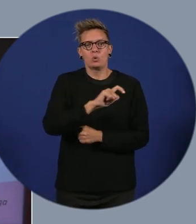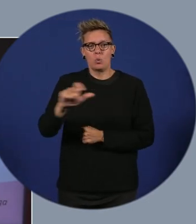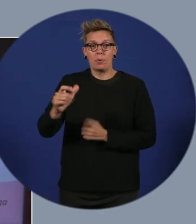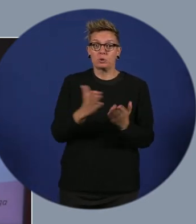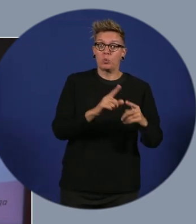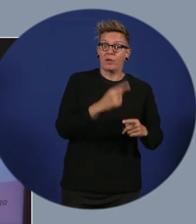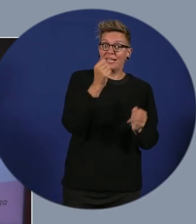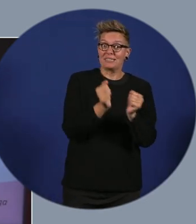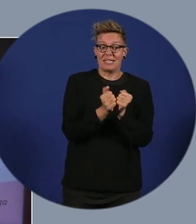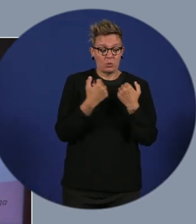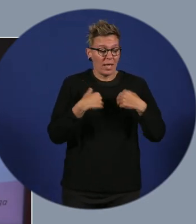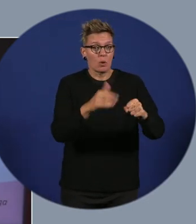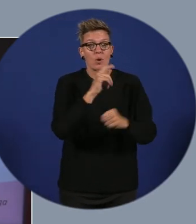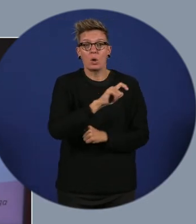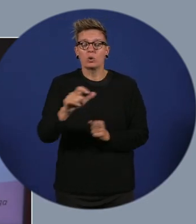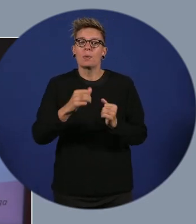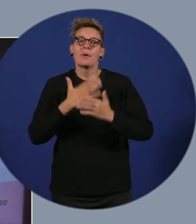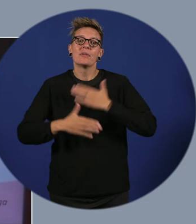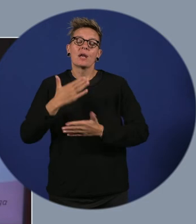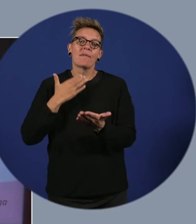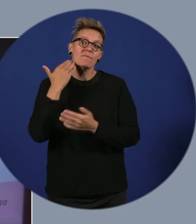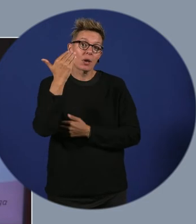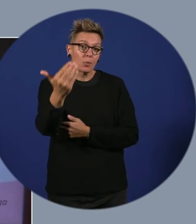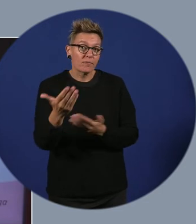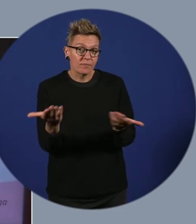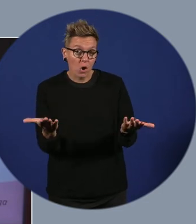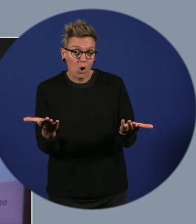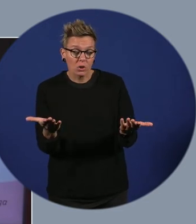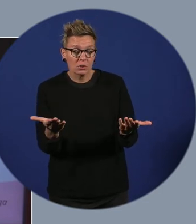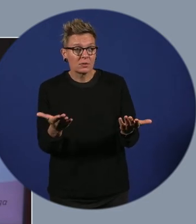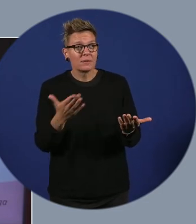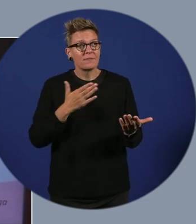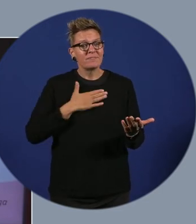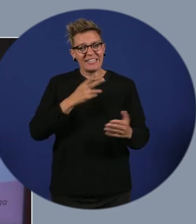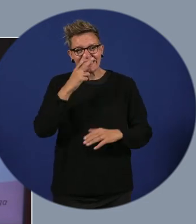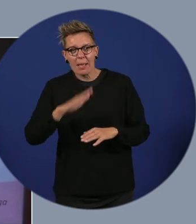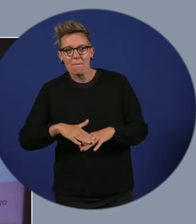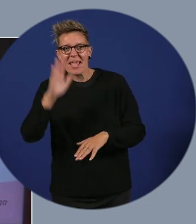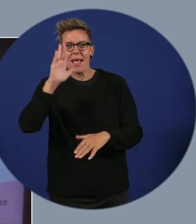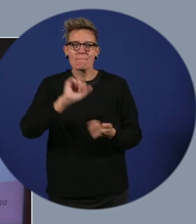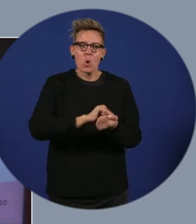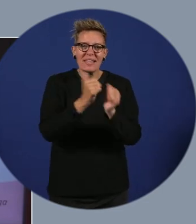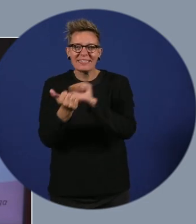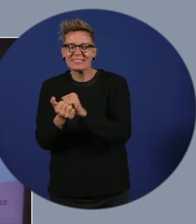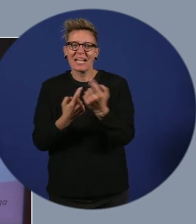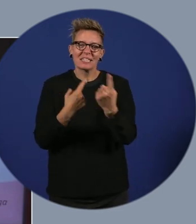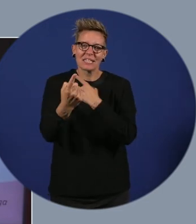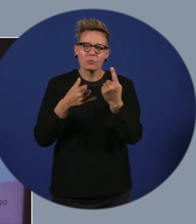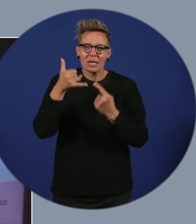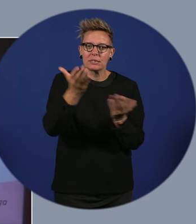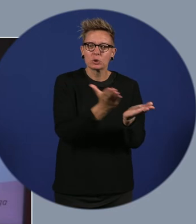skulle ju gärna se att vi fortsättningsvis nu ser mycket mer av politiska samtal i skolan.